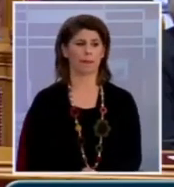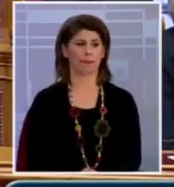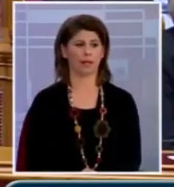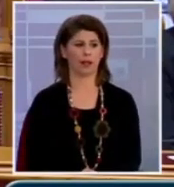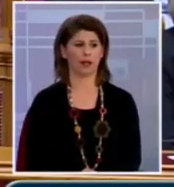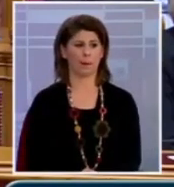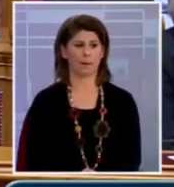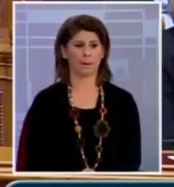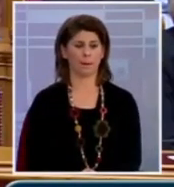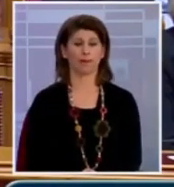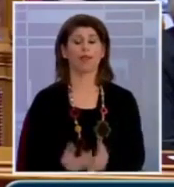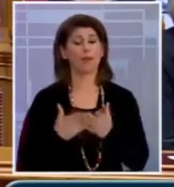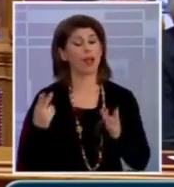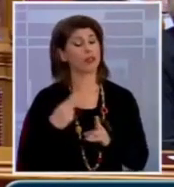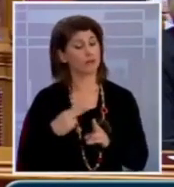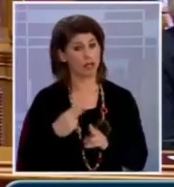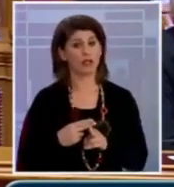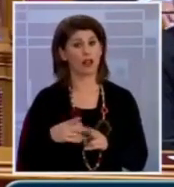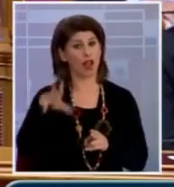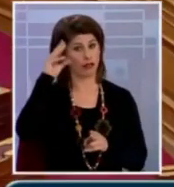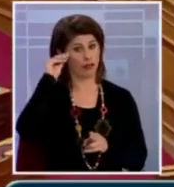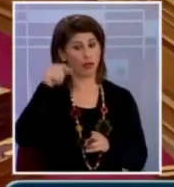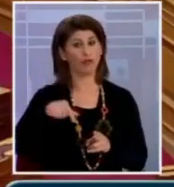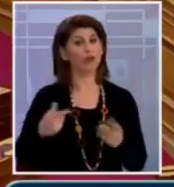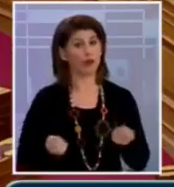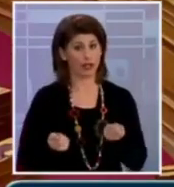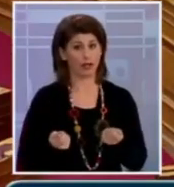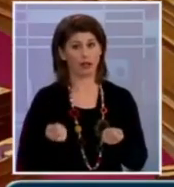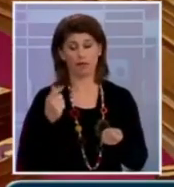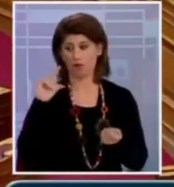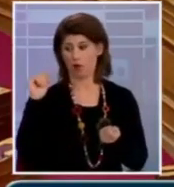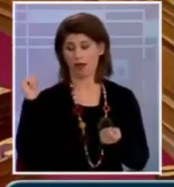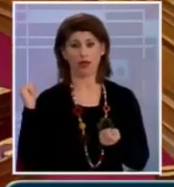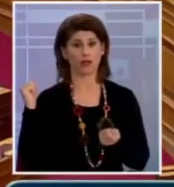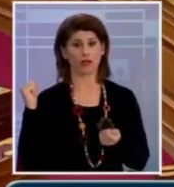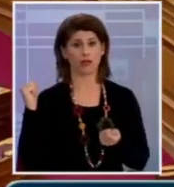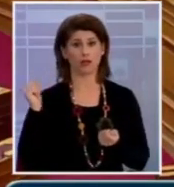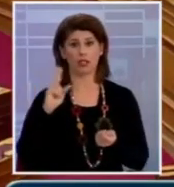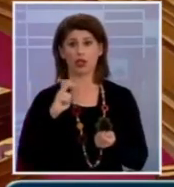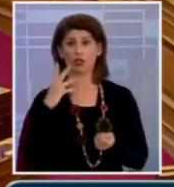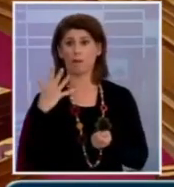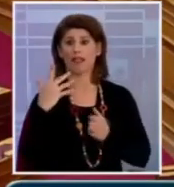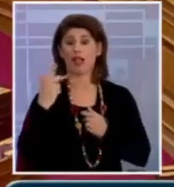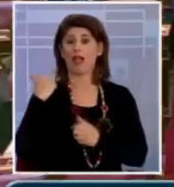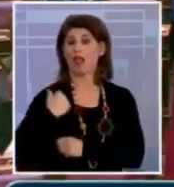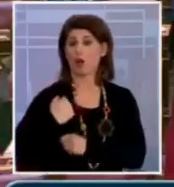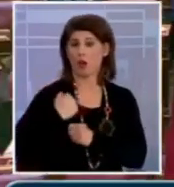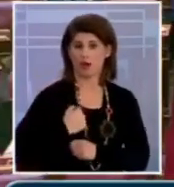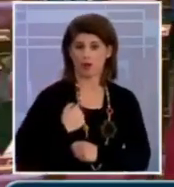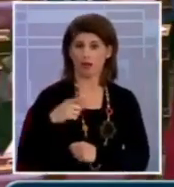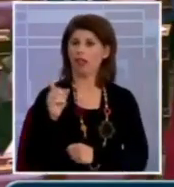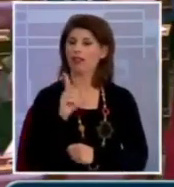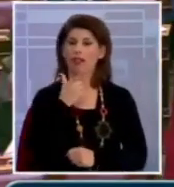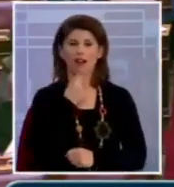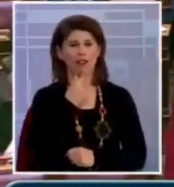Έχει μεγάλη σημασία να αντιληφθούμε ότι αυτό που συνέβη προχθές στις 25 Ιανουαρίου δεν